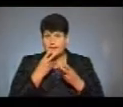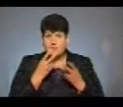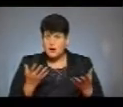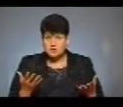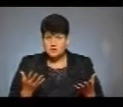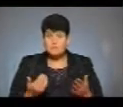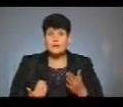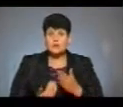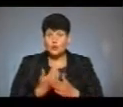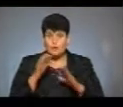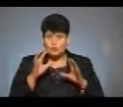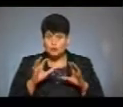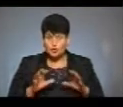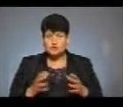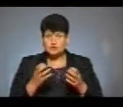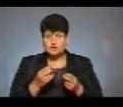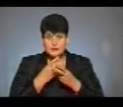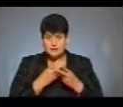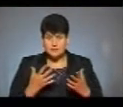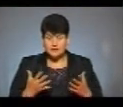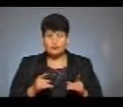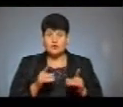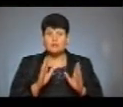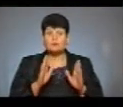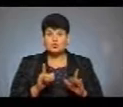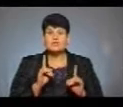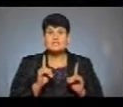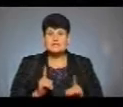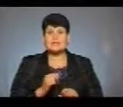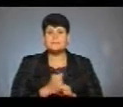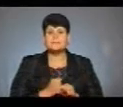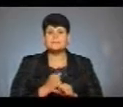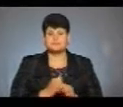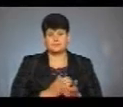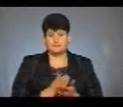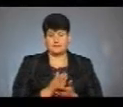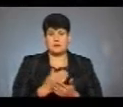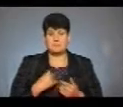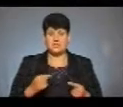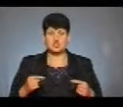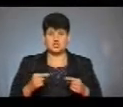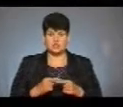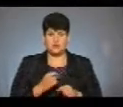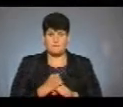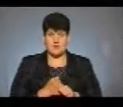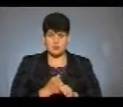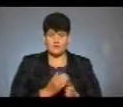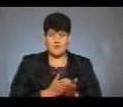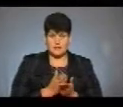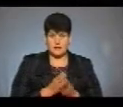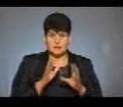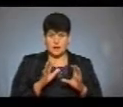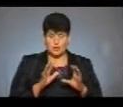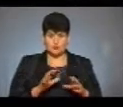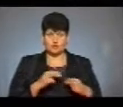Ми нового кодексу ми ще і не бачили, не тільки будуть його напрацьовувати. Коли, скажімо, ми чітко працювали над кодексом,